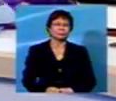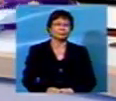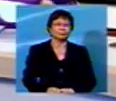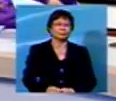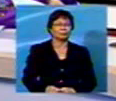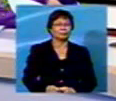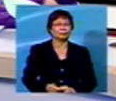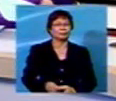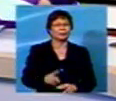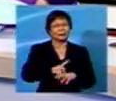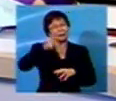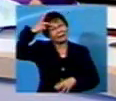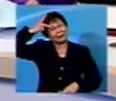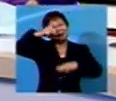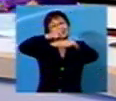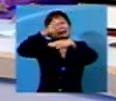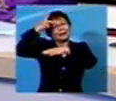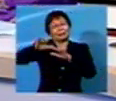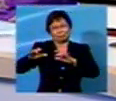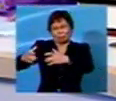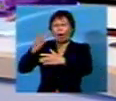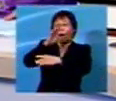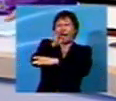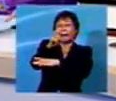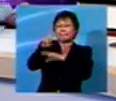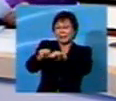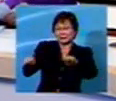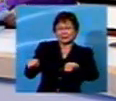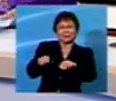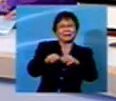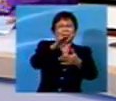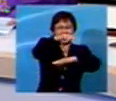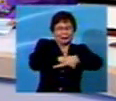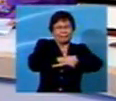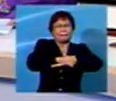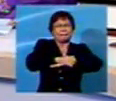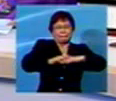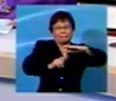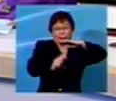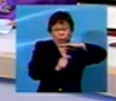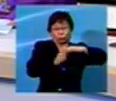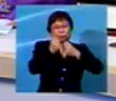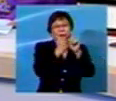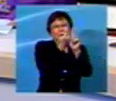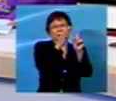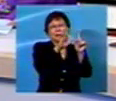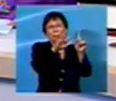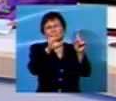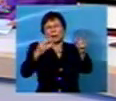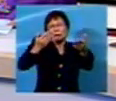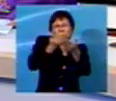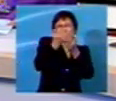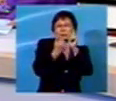berkemampuan di Kelantan sekumpulan Bekas pelajar Hamzah english primary school machang tahun 1959